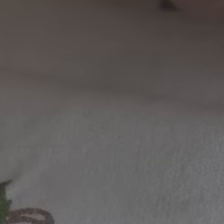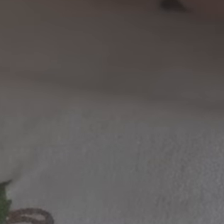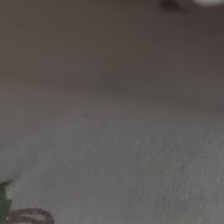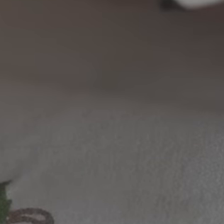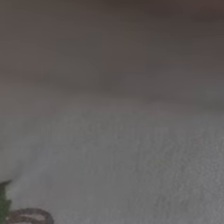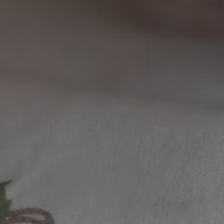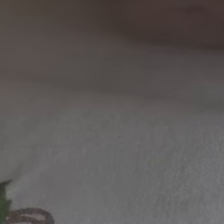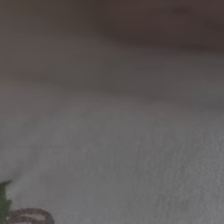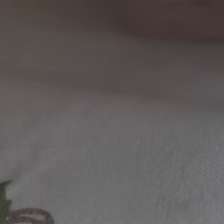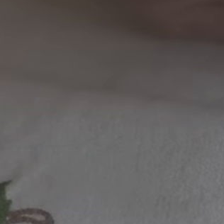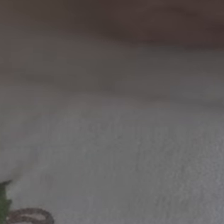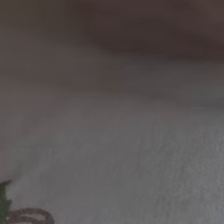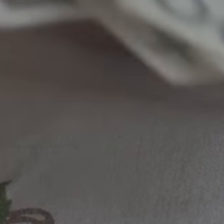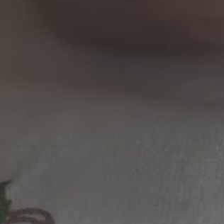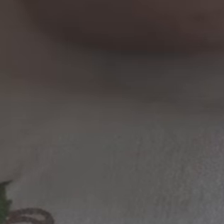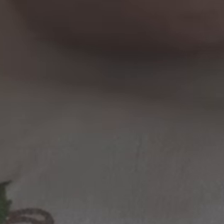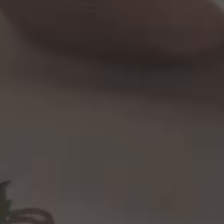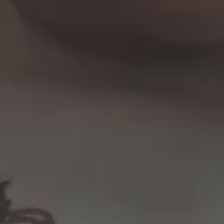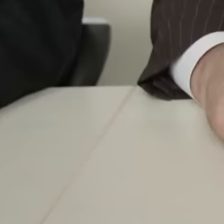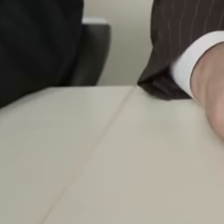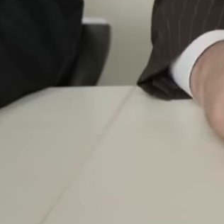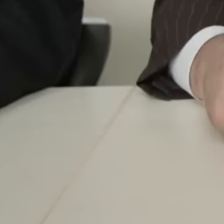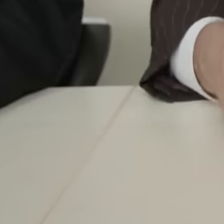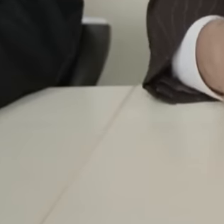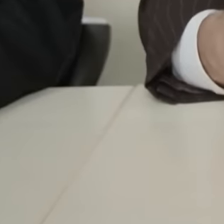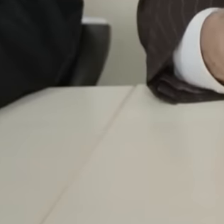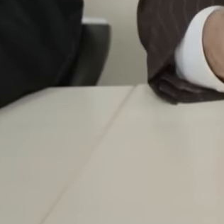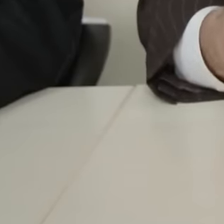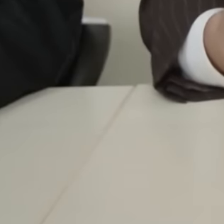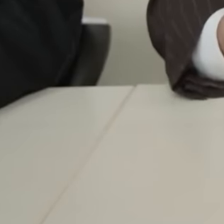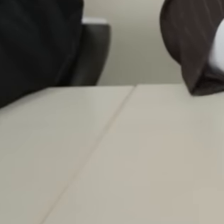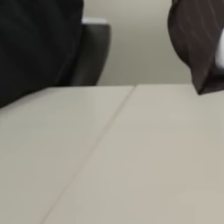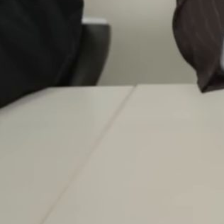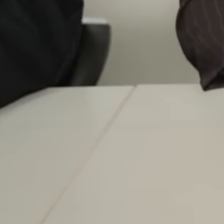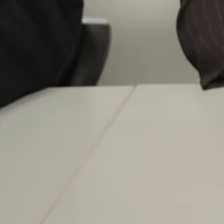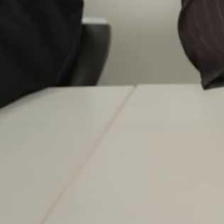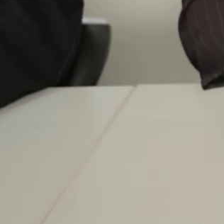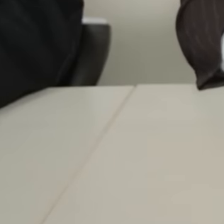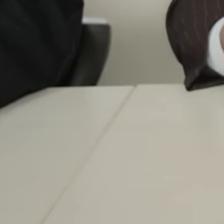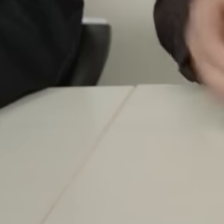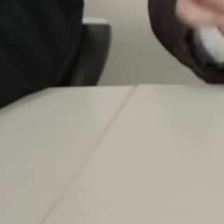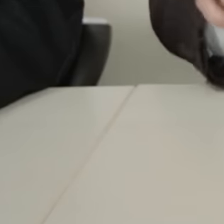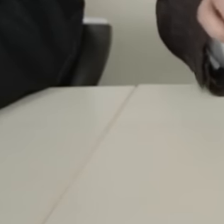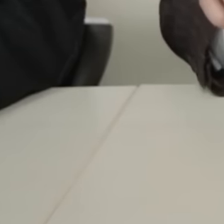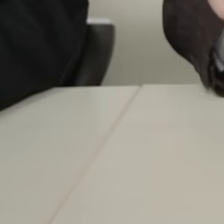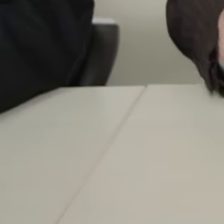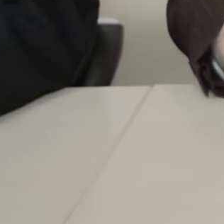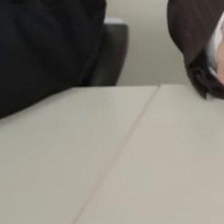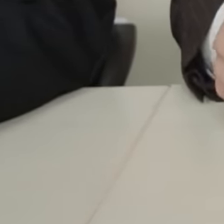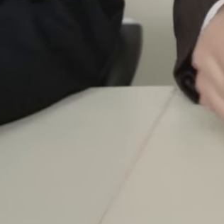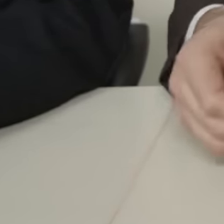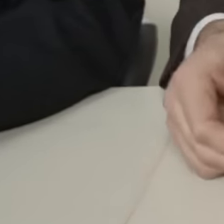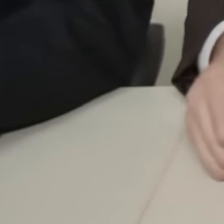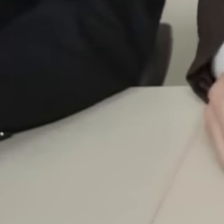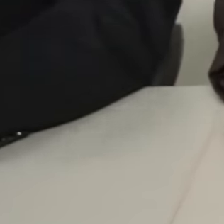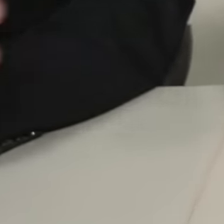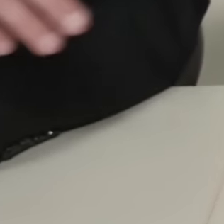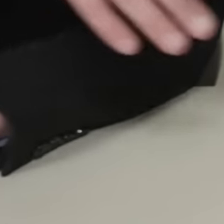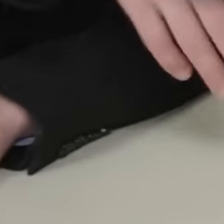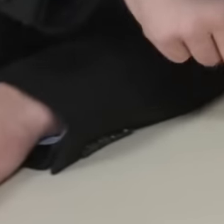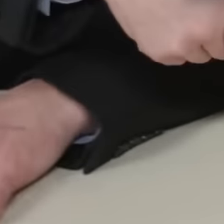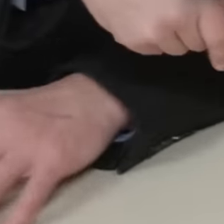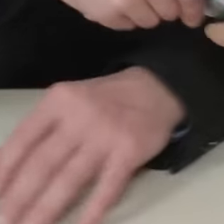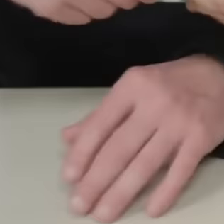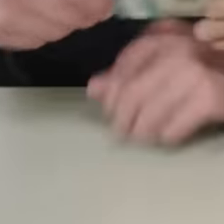tym, że przede wszystkim trzeba zabrać emerytury Ukraińcom. Widzowie TVP mogli odczuć to w taki sposób, że zabierze jednym i da im. Otóż nie, drodzy